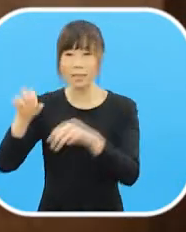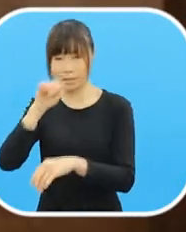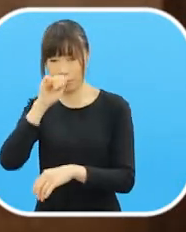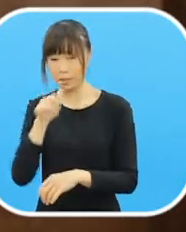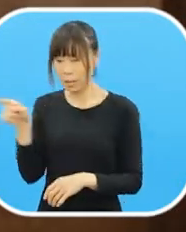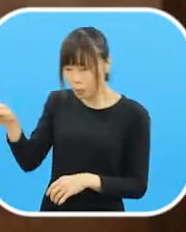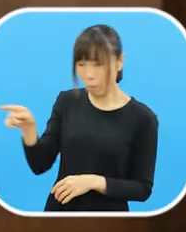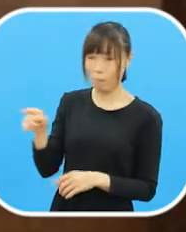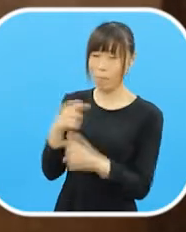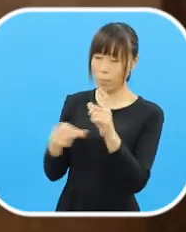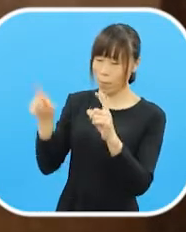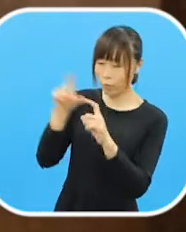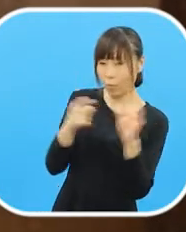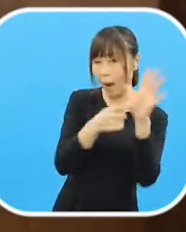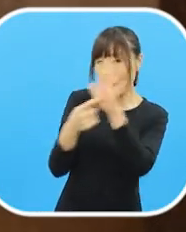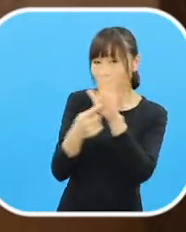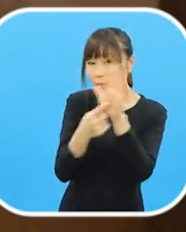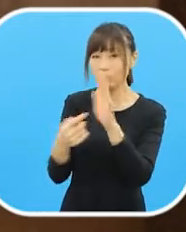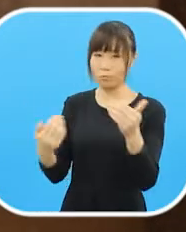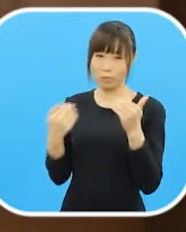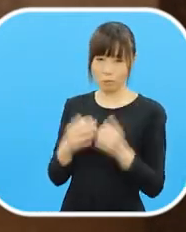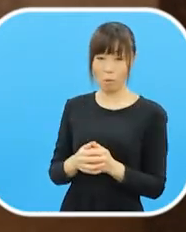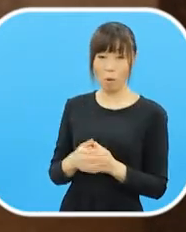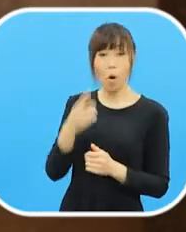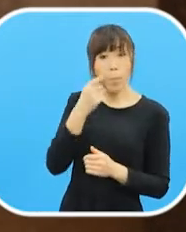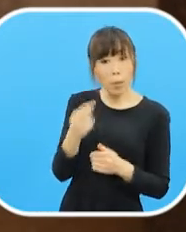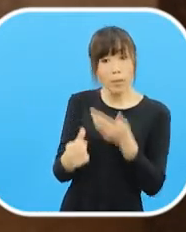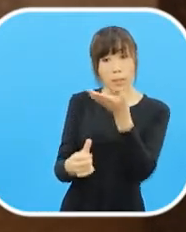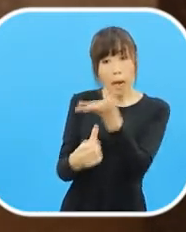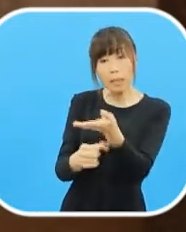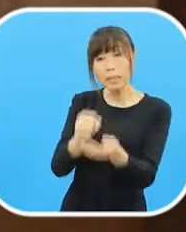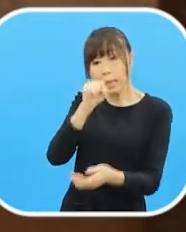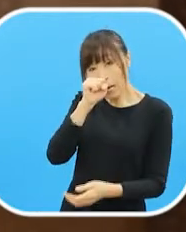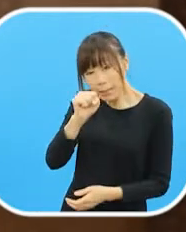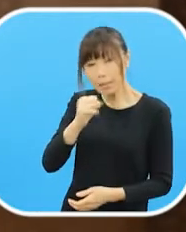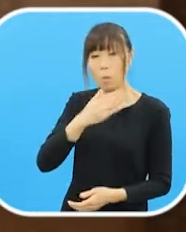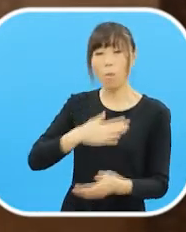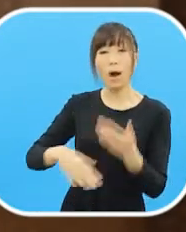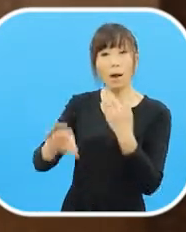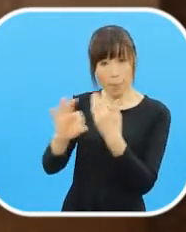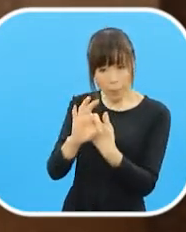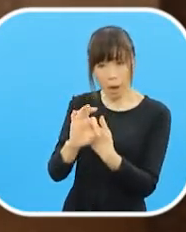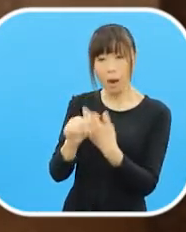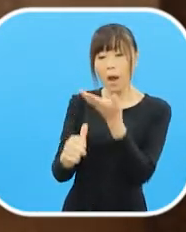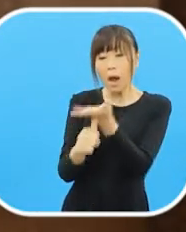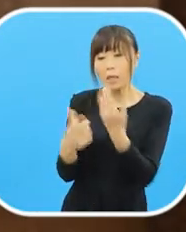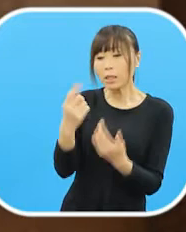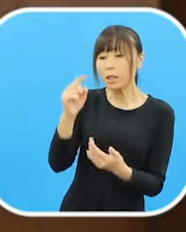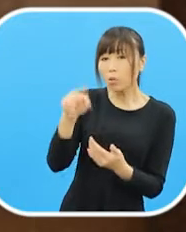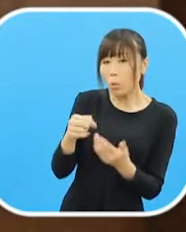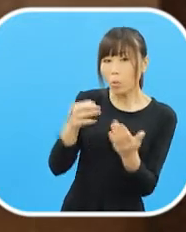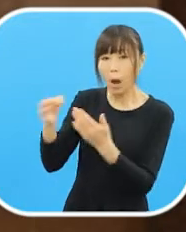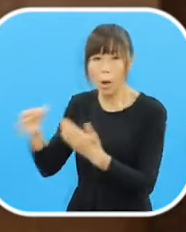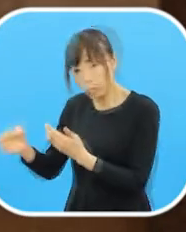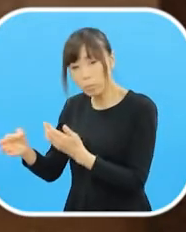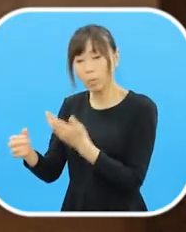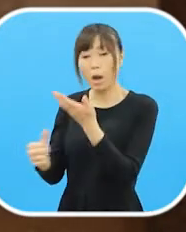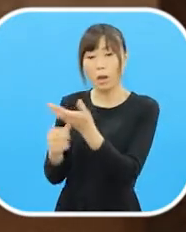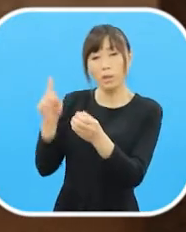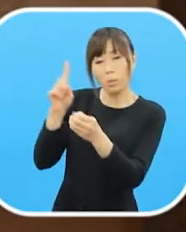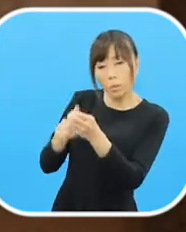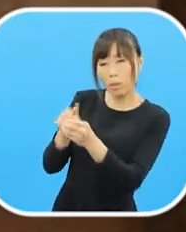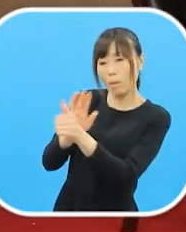ともっとアピールすべき で、うん、でそれが分かれば私秋田のものをいっぱい買うだろうし、うん、秋田のために動くと思うんですよね、